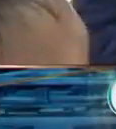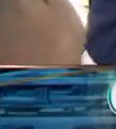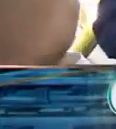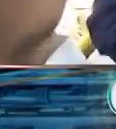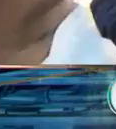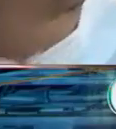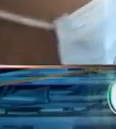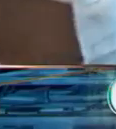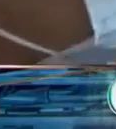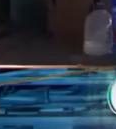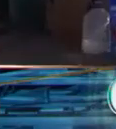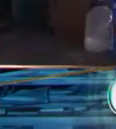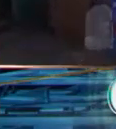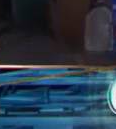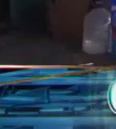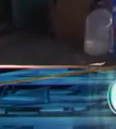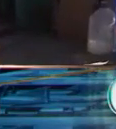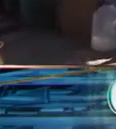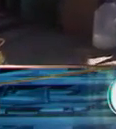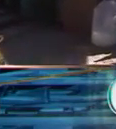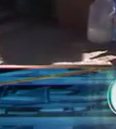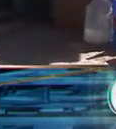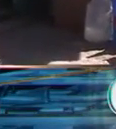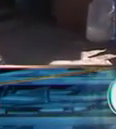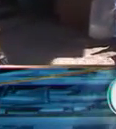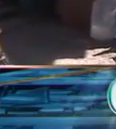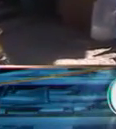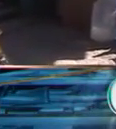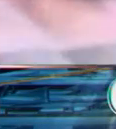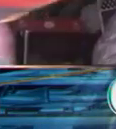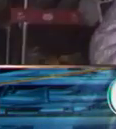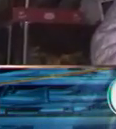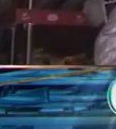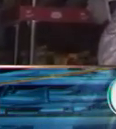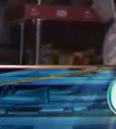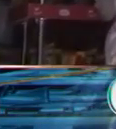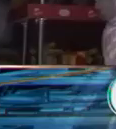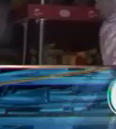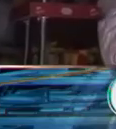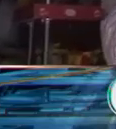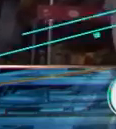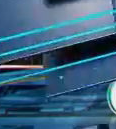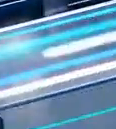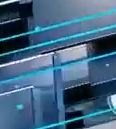Зря нарушили. По 10 МРП штрафа получили 8 граждан Алматинской области за нарушение режима ЧП.